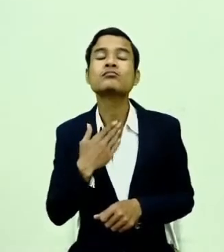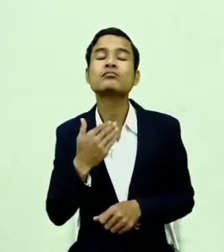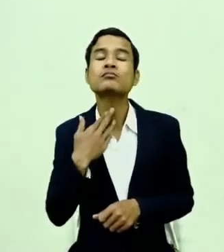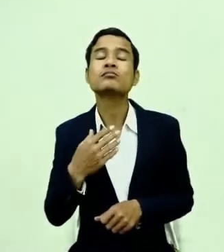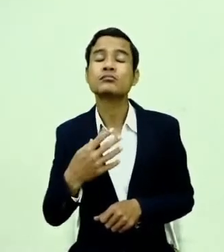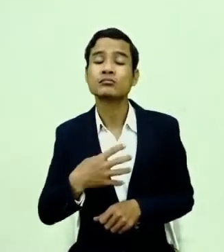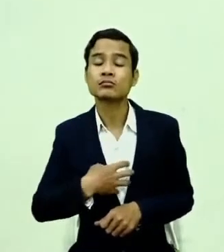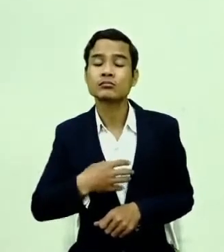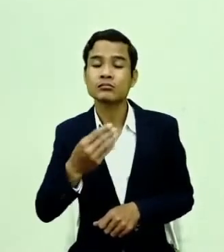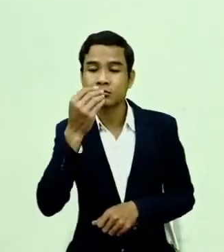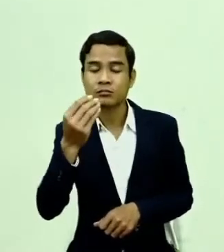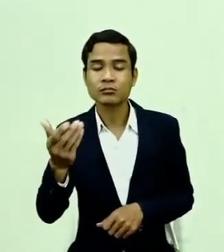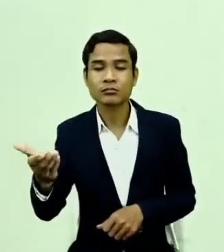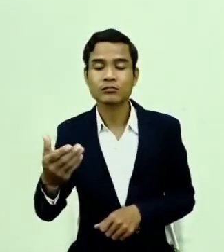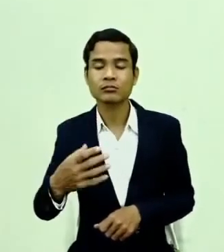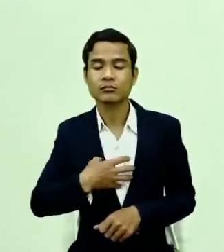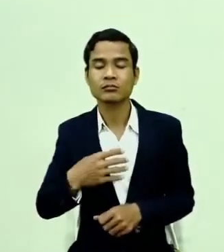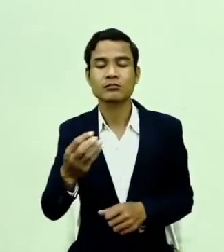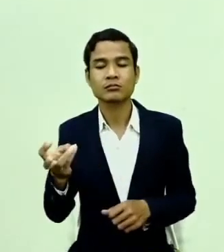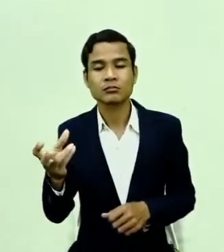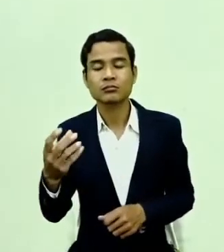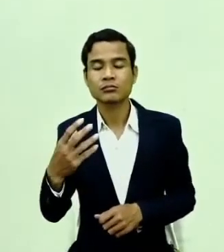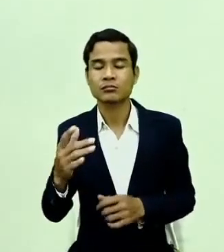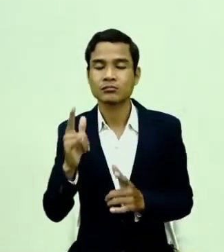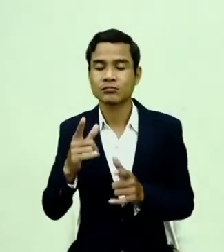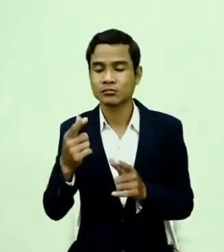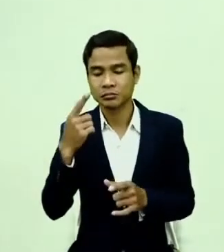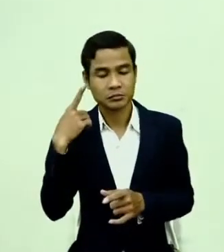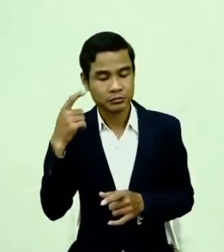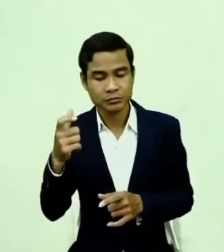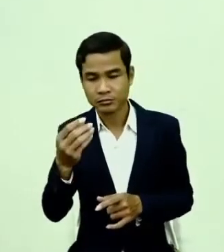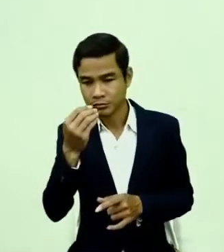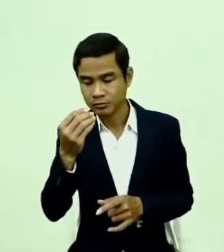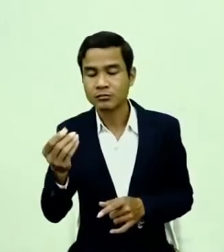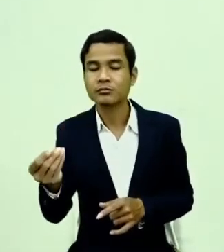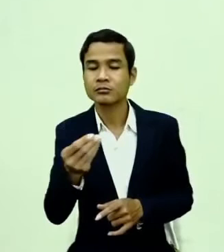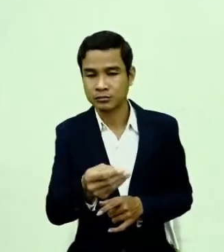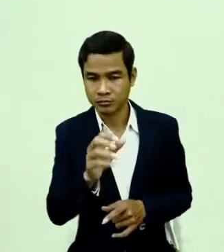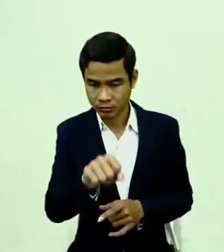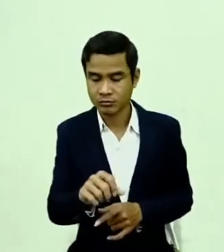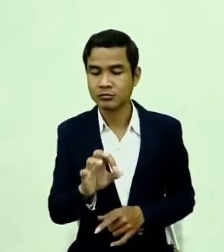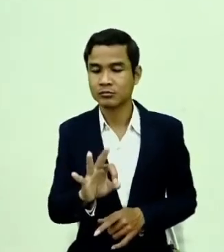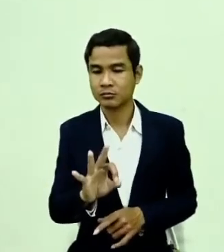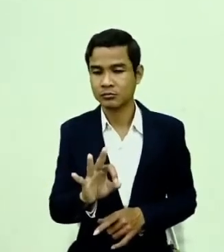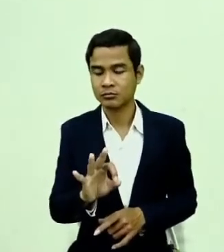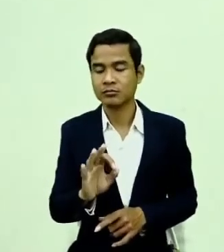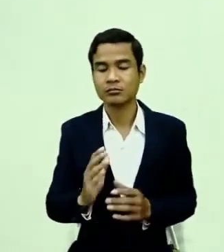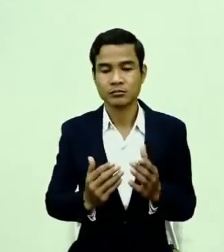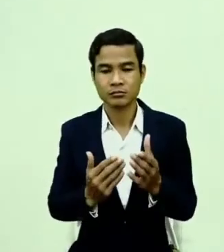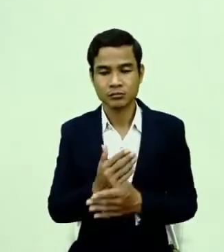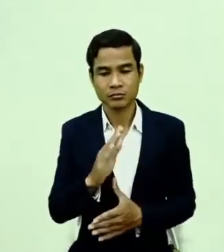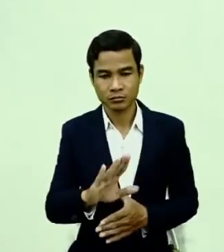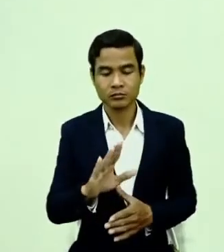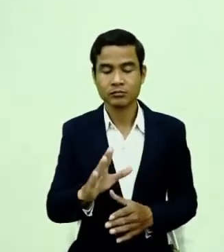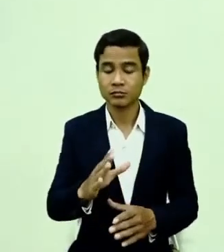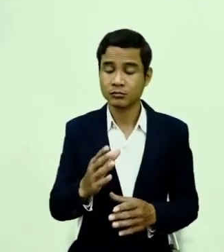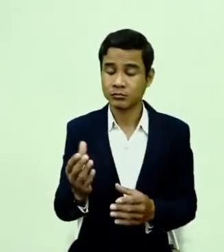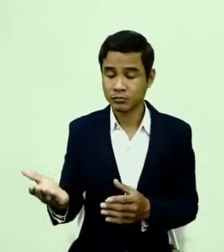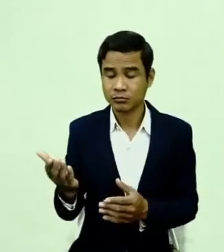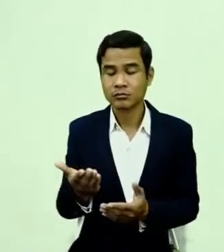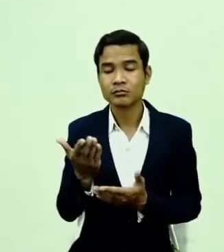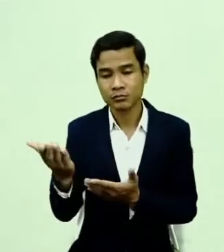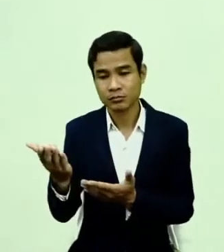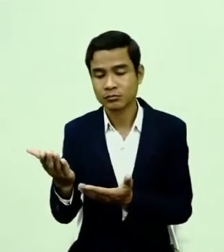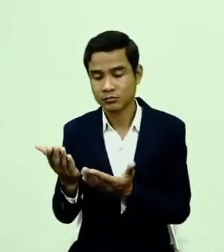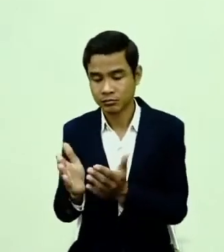ta, mama own clean by, mama out by con yam ban, ja, anu vi chi set poko nek nong ka, som by